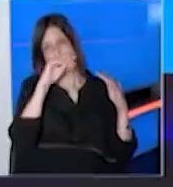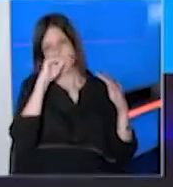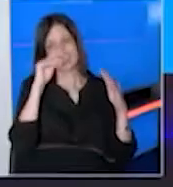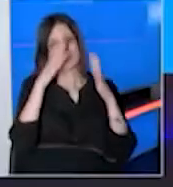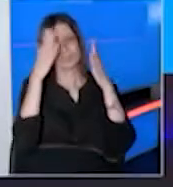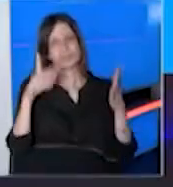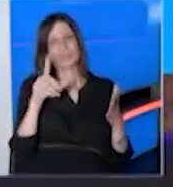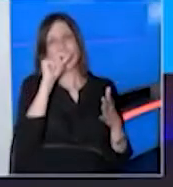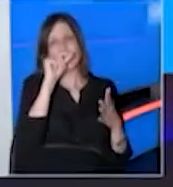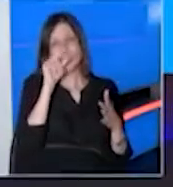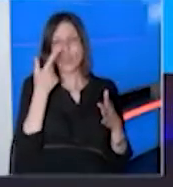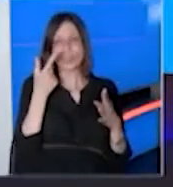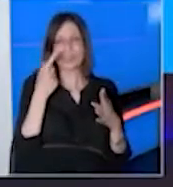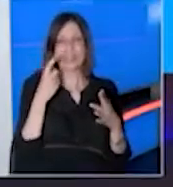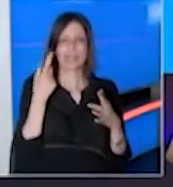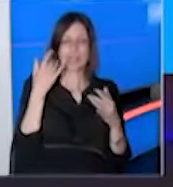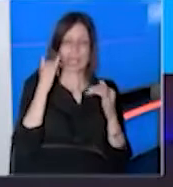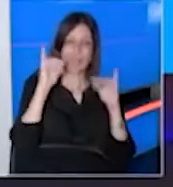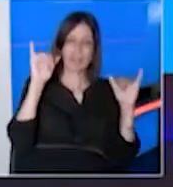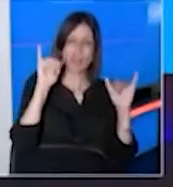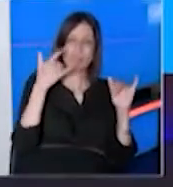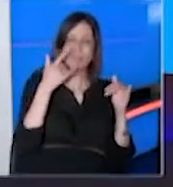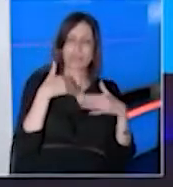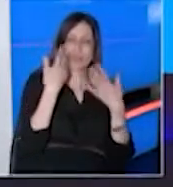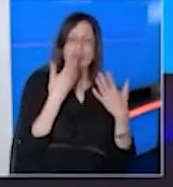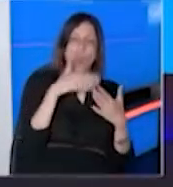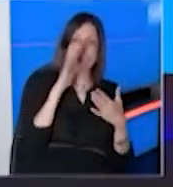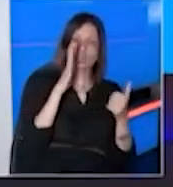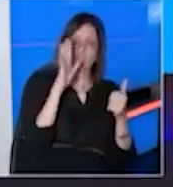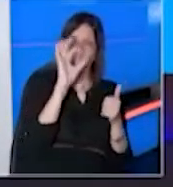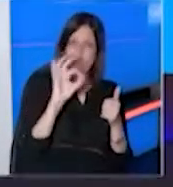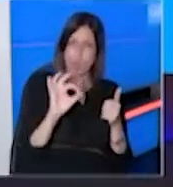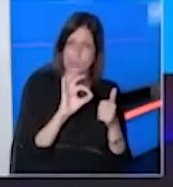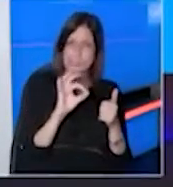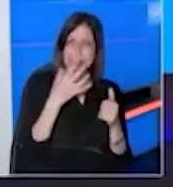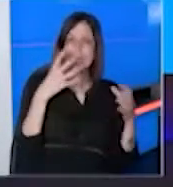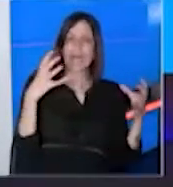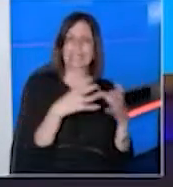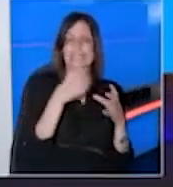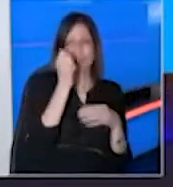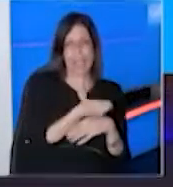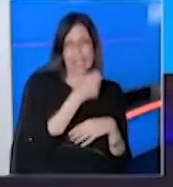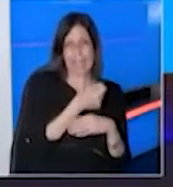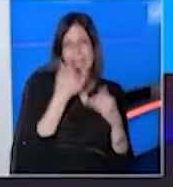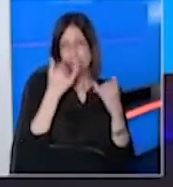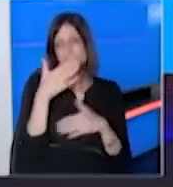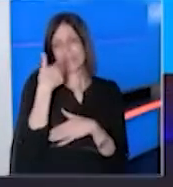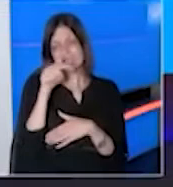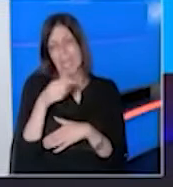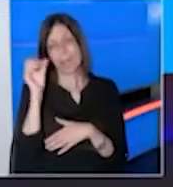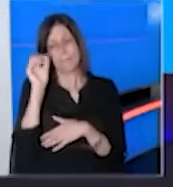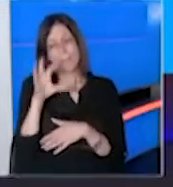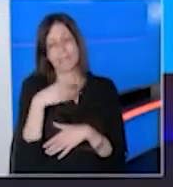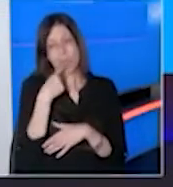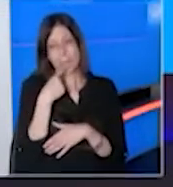או תעשיות לרוב. מי מספק את רוב ה-6% האלה? הסקטור החקלאי. עכשיו שמדינת ישראל באה